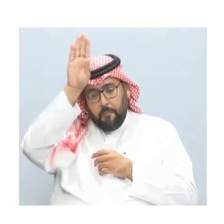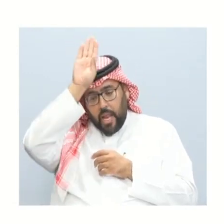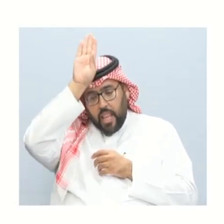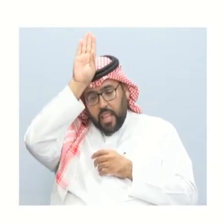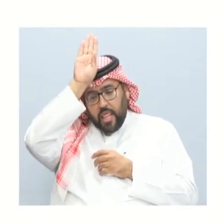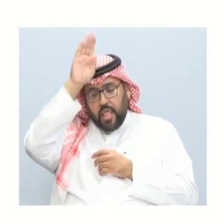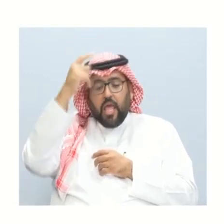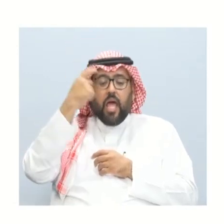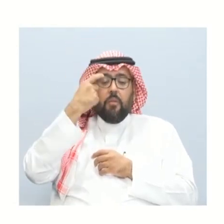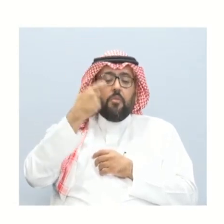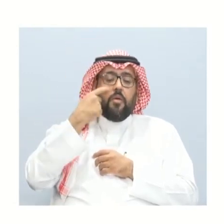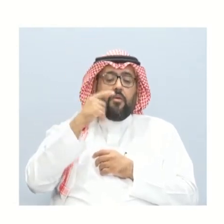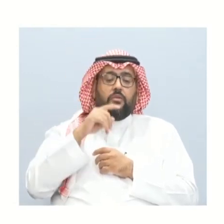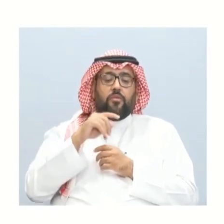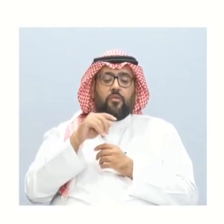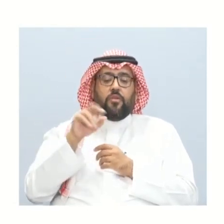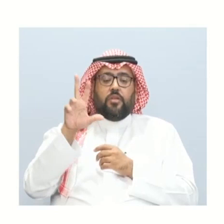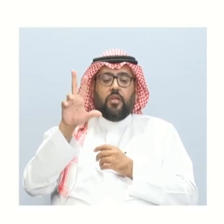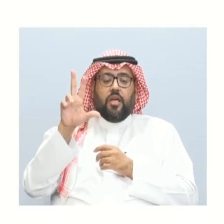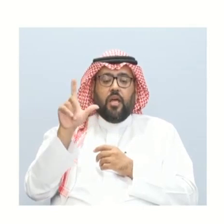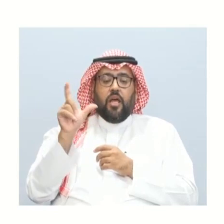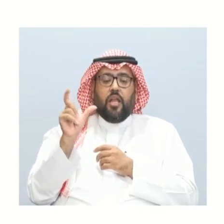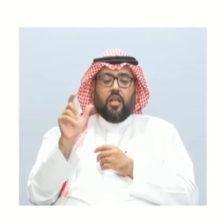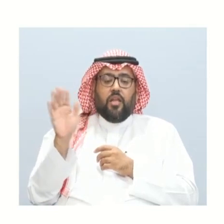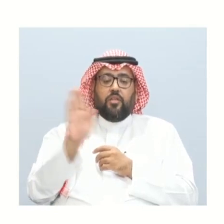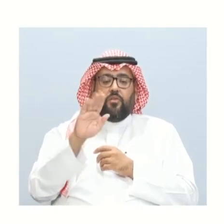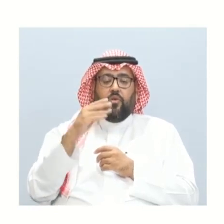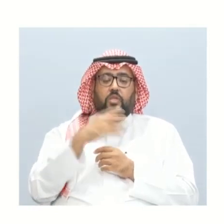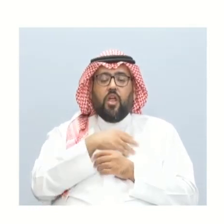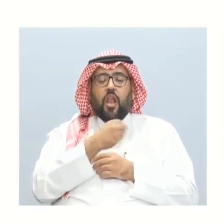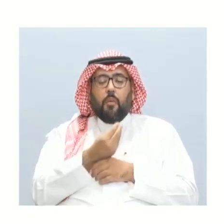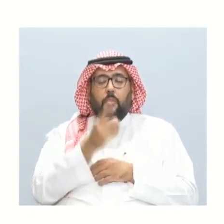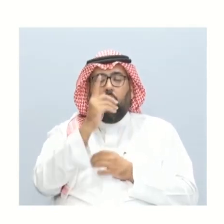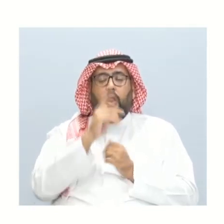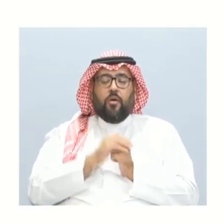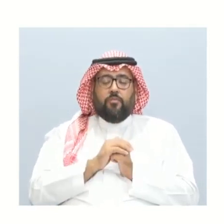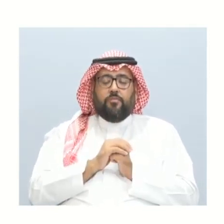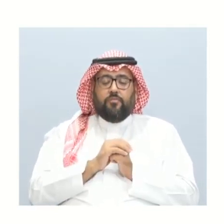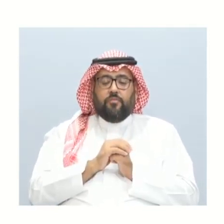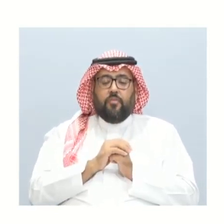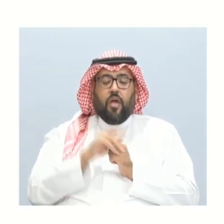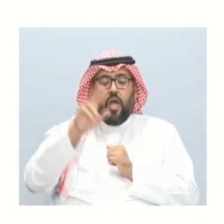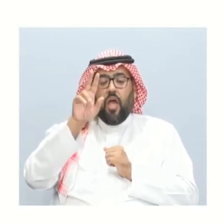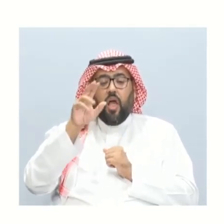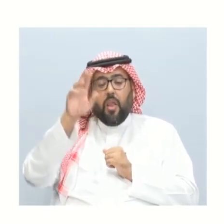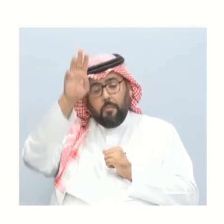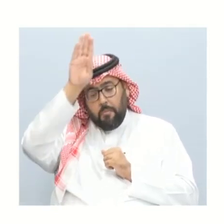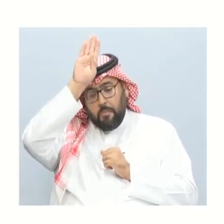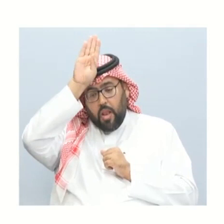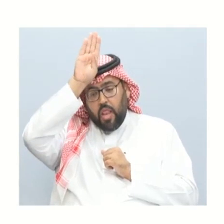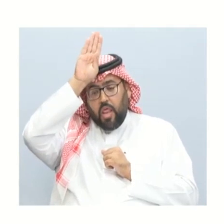العزيز ال سعود رحمه الله الملك الشجاع